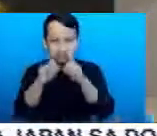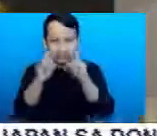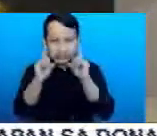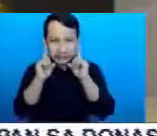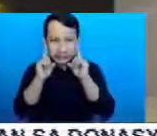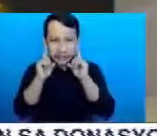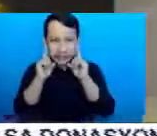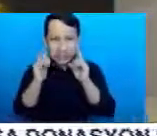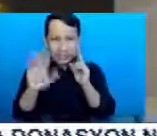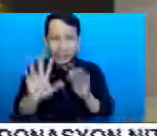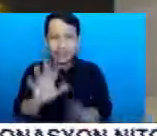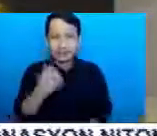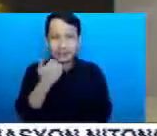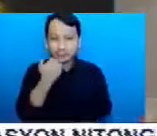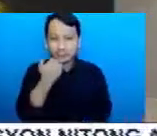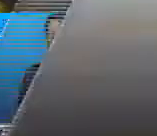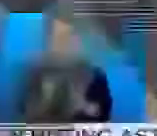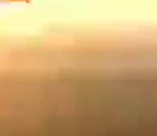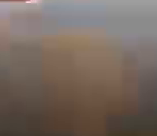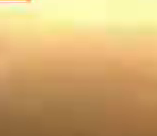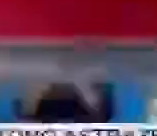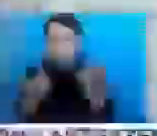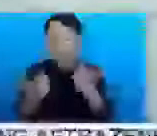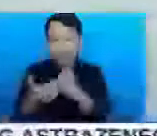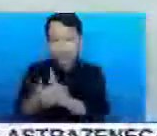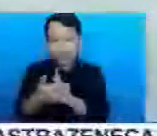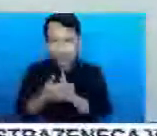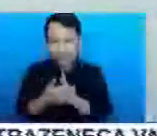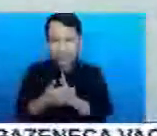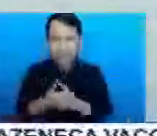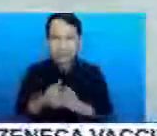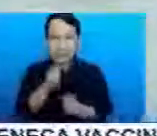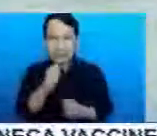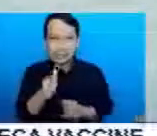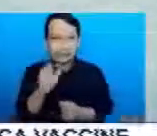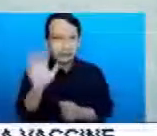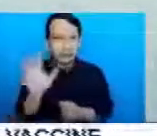balita live. Rise and shine, Ryan!